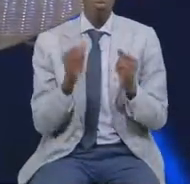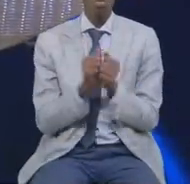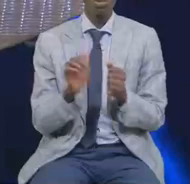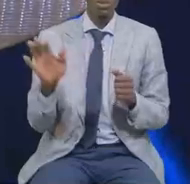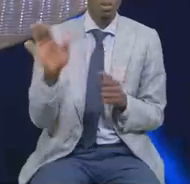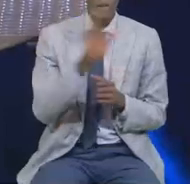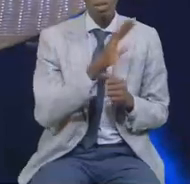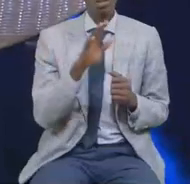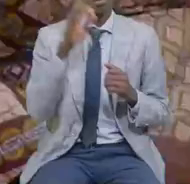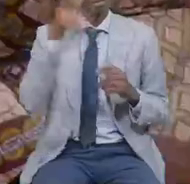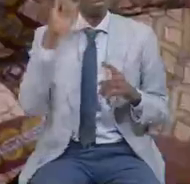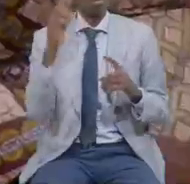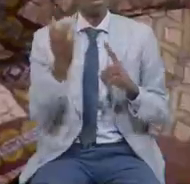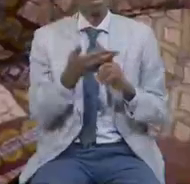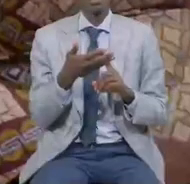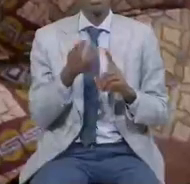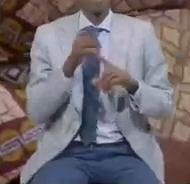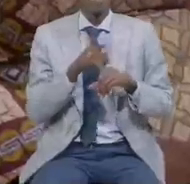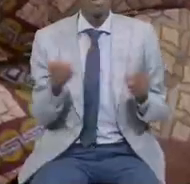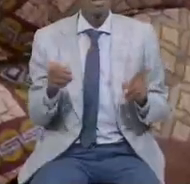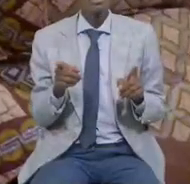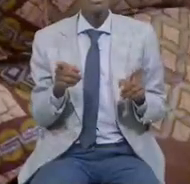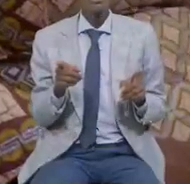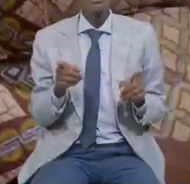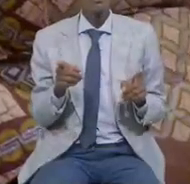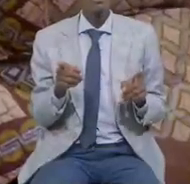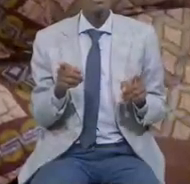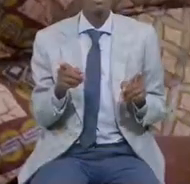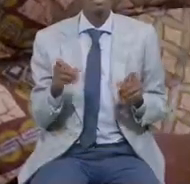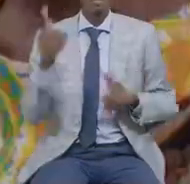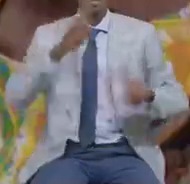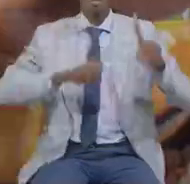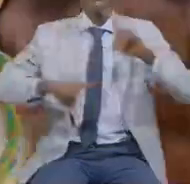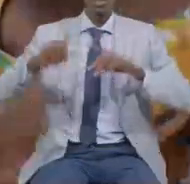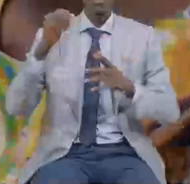ne peuvent rien faire. Je vais entendre un bon amen.